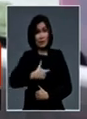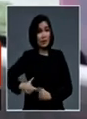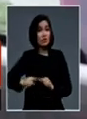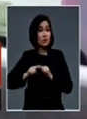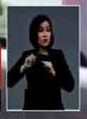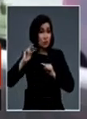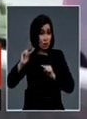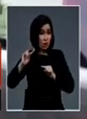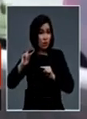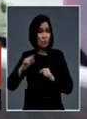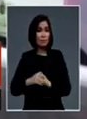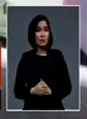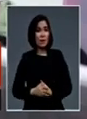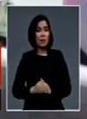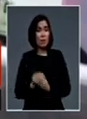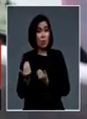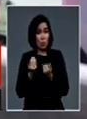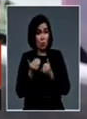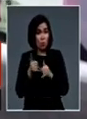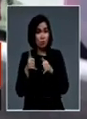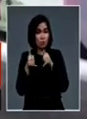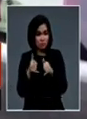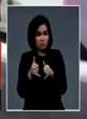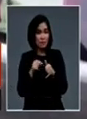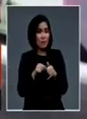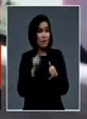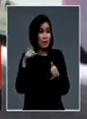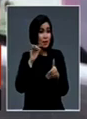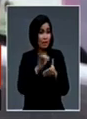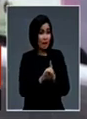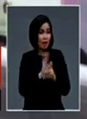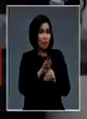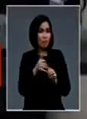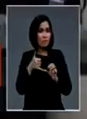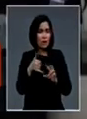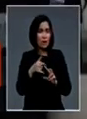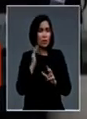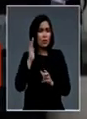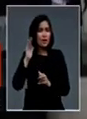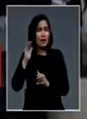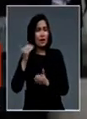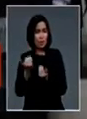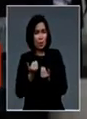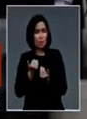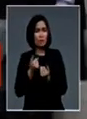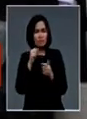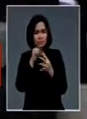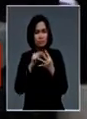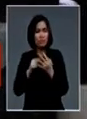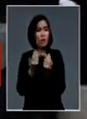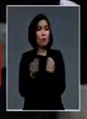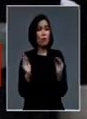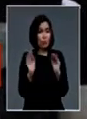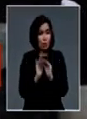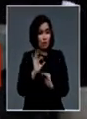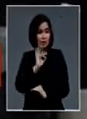พร้อมด้วยมกุฎราชกุมารเฟเดริกและพระชายารวมทั้งเจ้าชายโจอาคิมและเจ้าหญิงมารีพร้อมกับบรรด